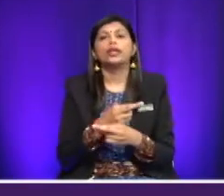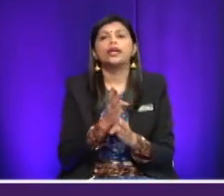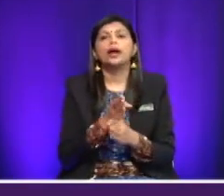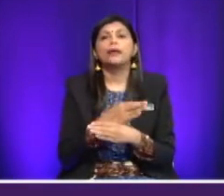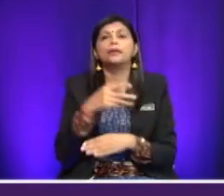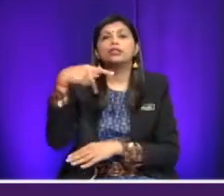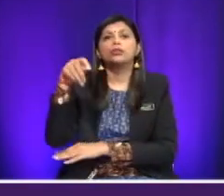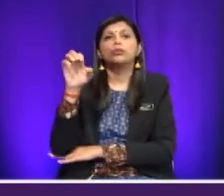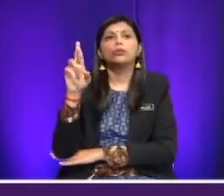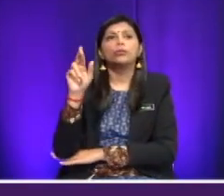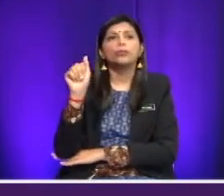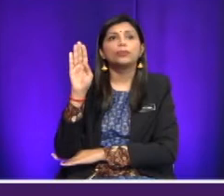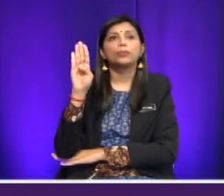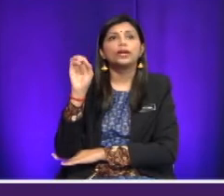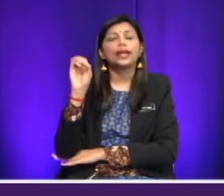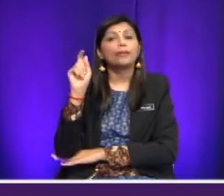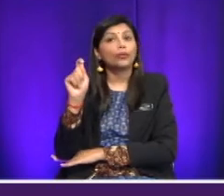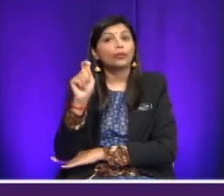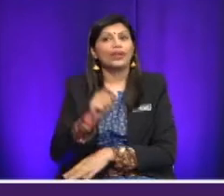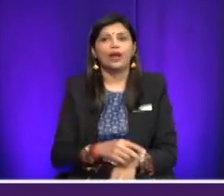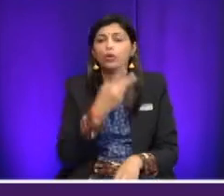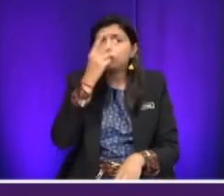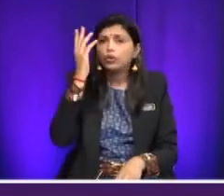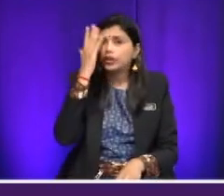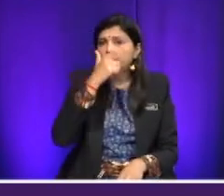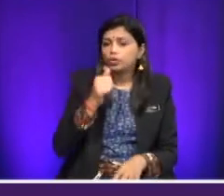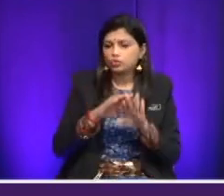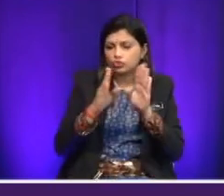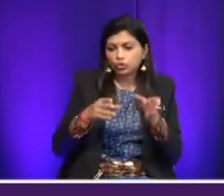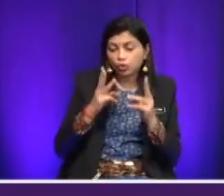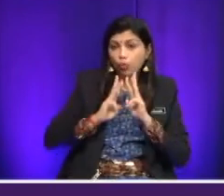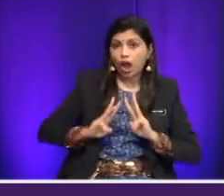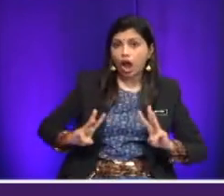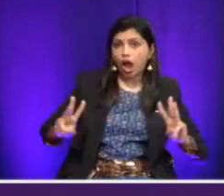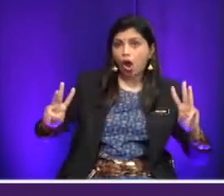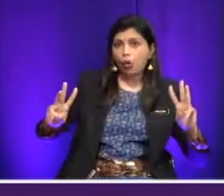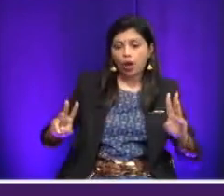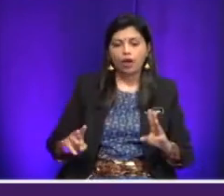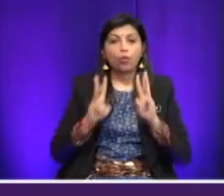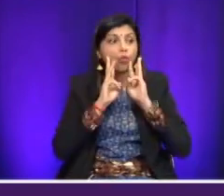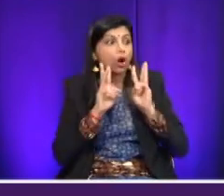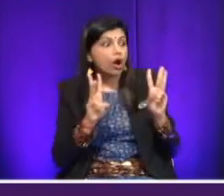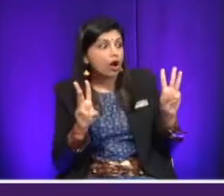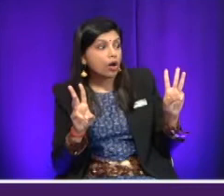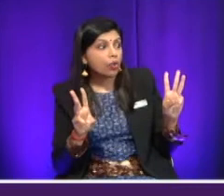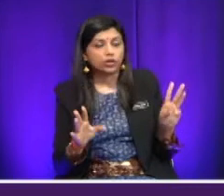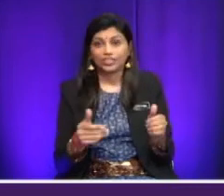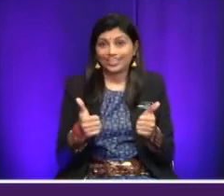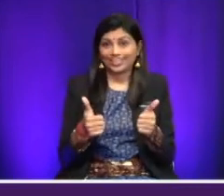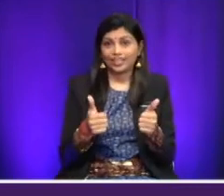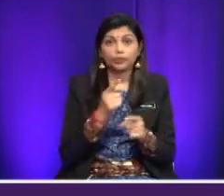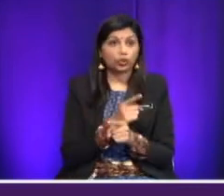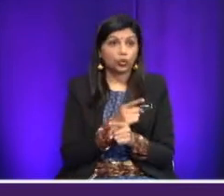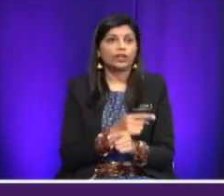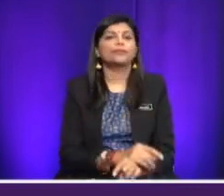tahu dan juga pernah design telu Hai mereka design tidak tersedia untuk like dan juga kalau contohnya Oke ini